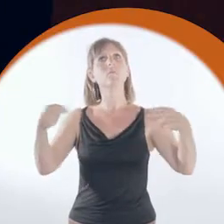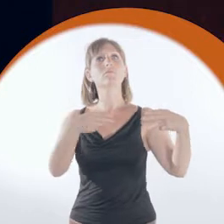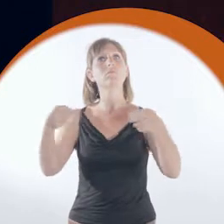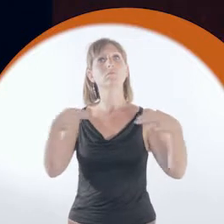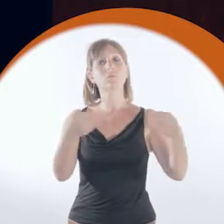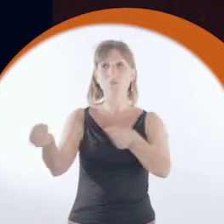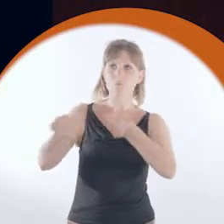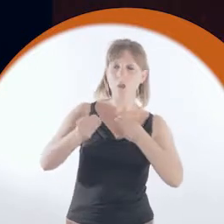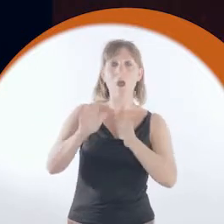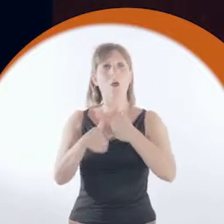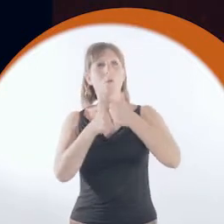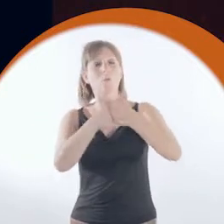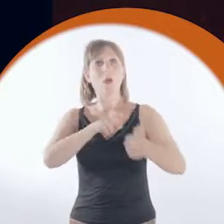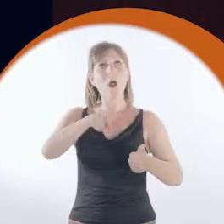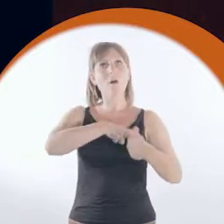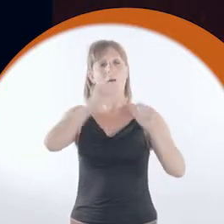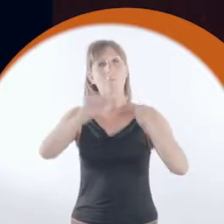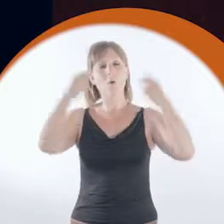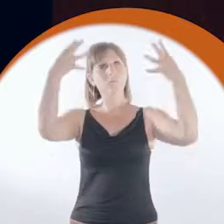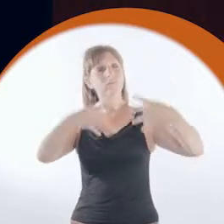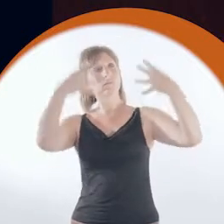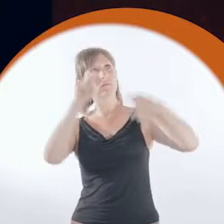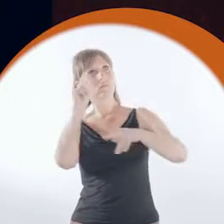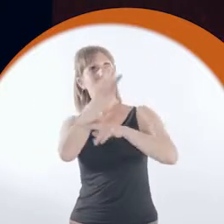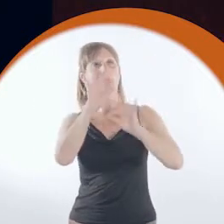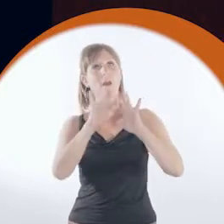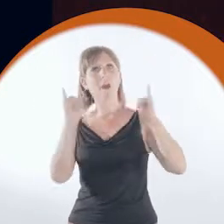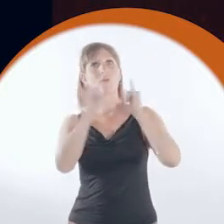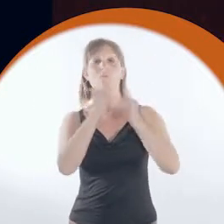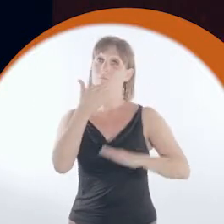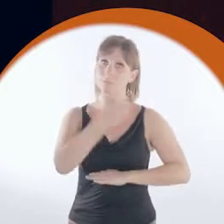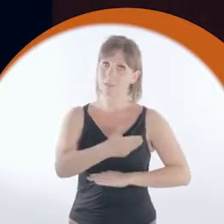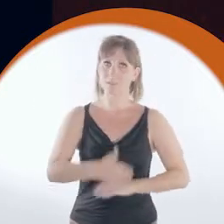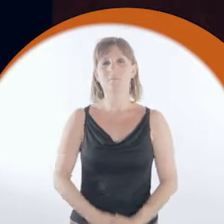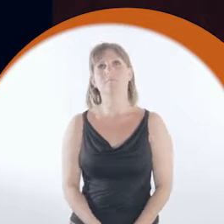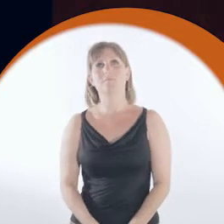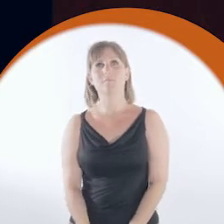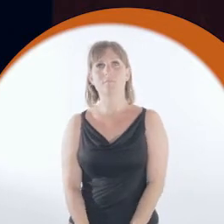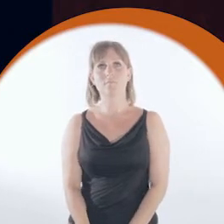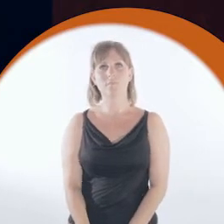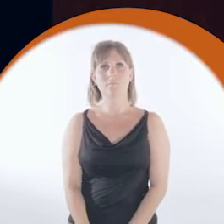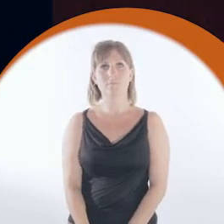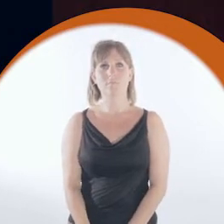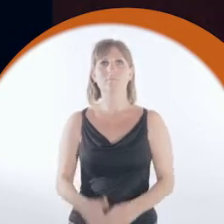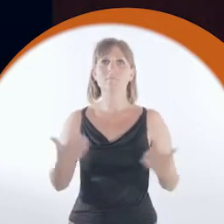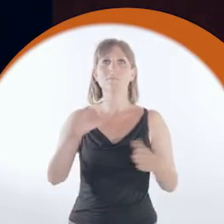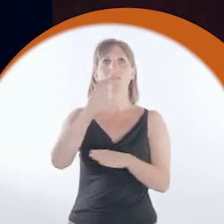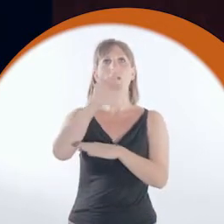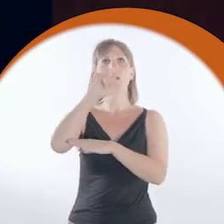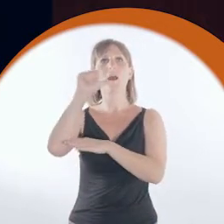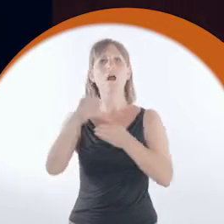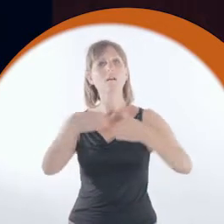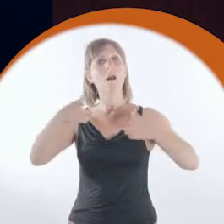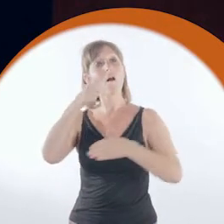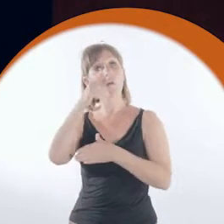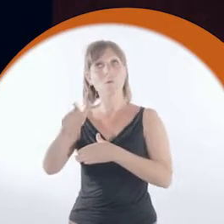écrite qui me permet de suivre pour la première fois ce qui est dit dans une telle réunion. Merci. La CIA du Grand